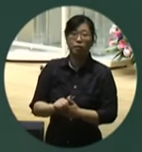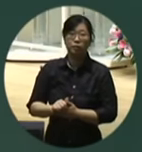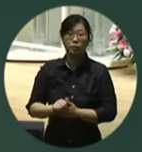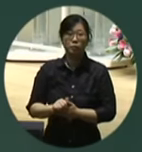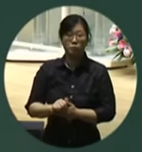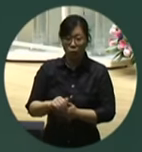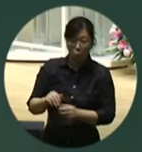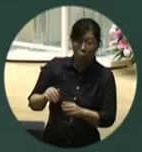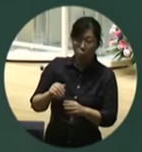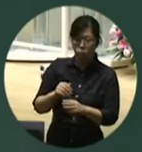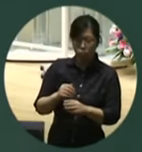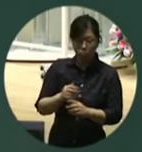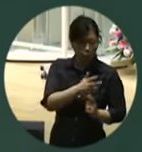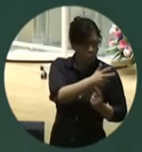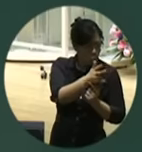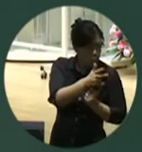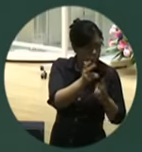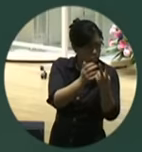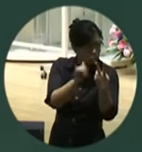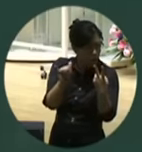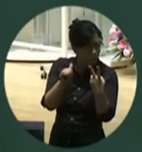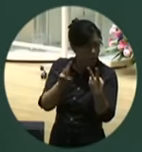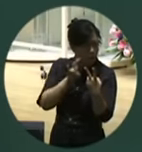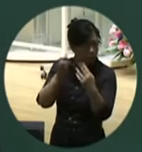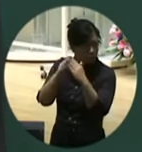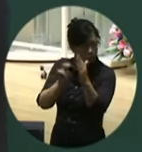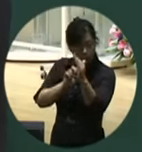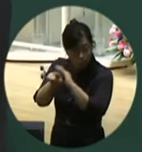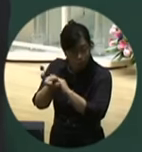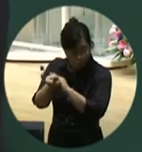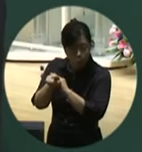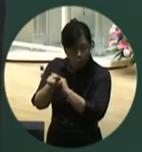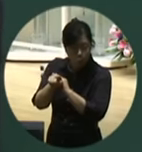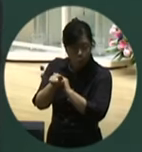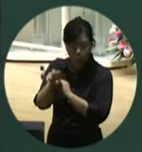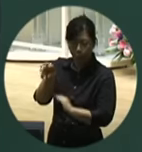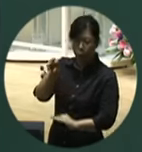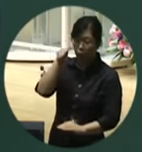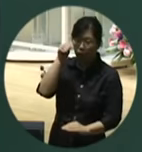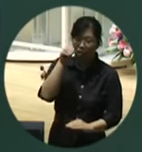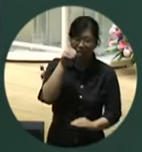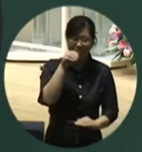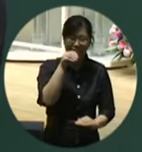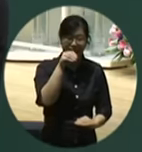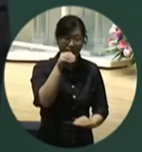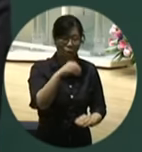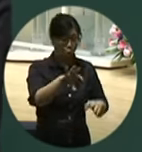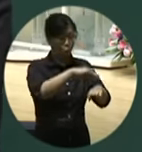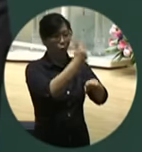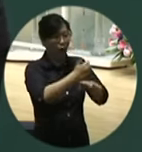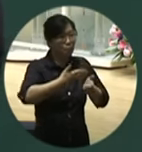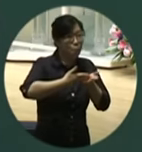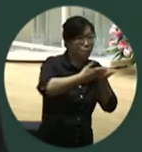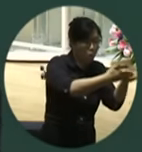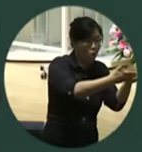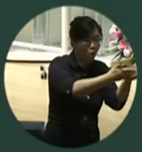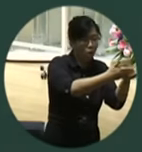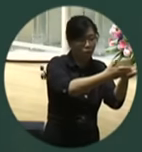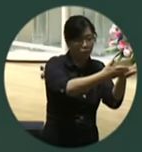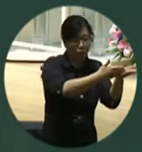왕에게 보고를 했어요. Somebody saw it and reported it to the palace. 이 나라를 지금 무너뜨리려고 하는 저 이스라엘 히브리